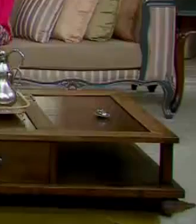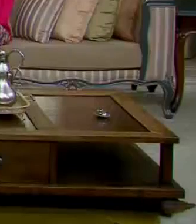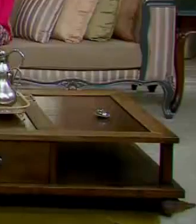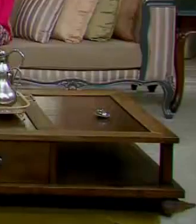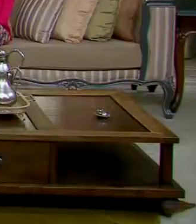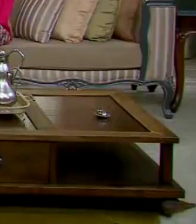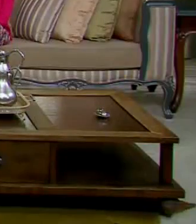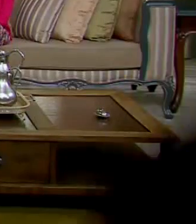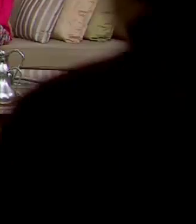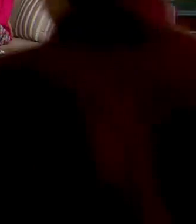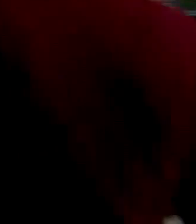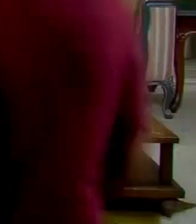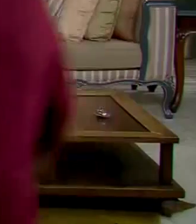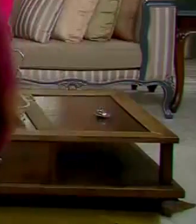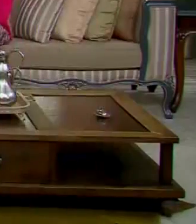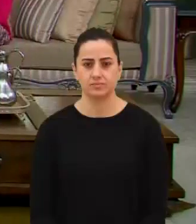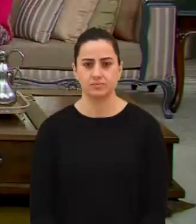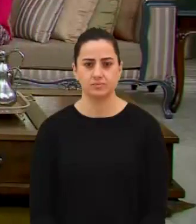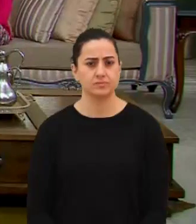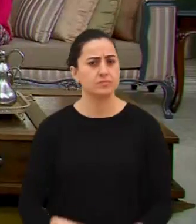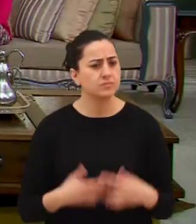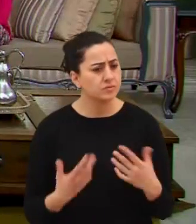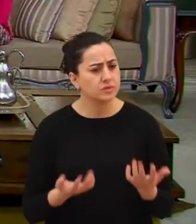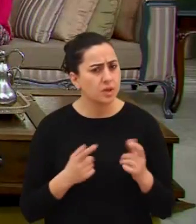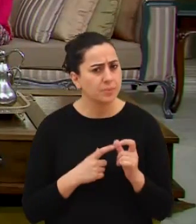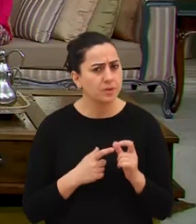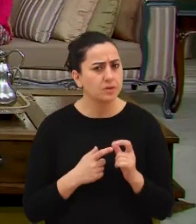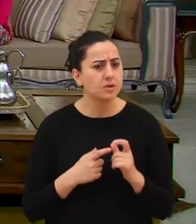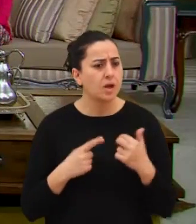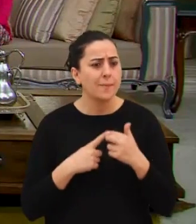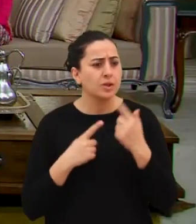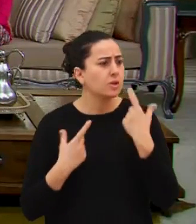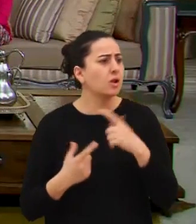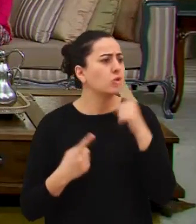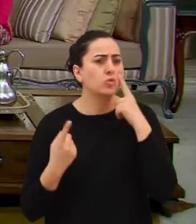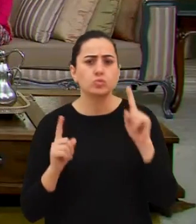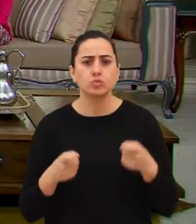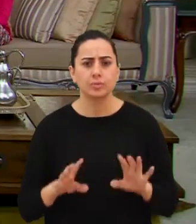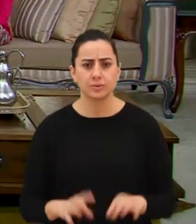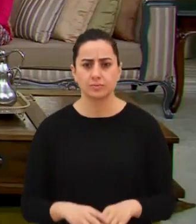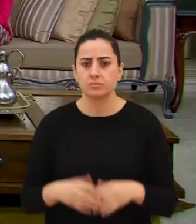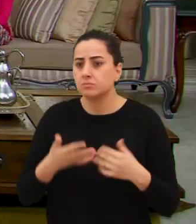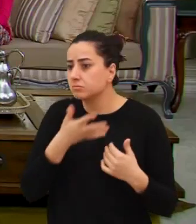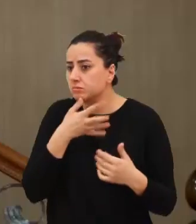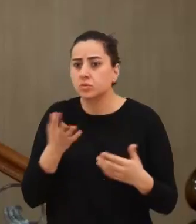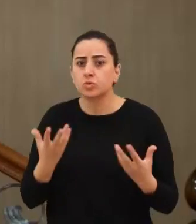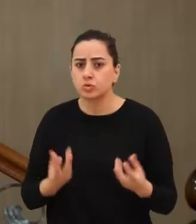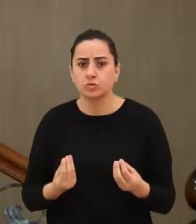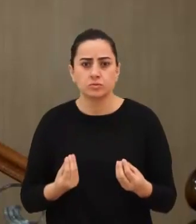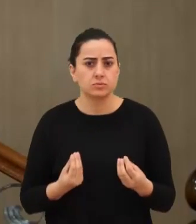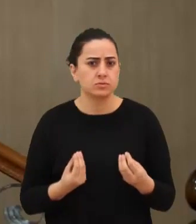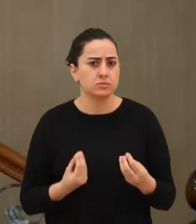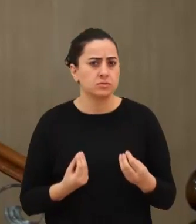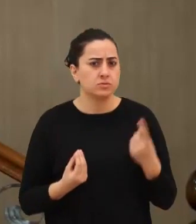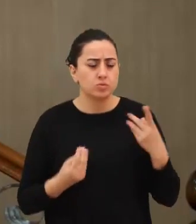Serpil'le Biricik salonda oturuyorlar. Ya Serpil, sen bu Ramin Bey'i gördün mü? Nerede duruyor? Bilmiyorum Kemal'im, ne oldu? Ya